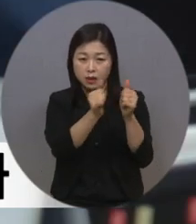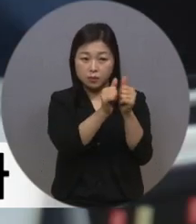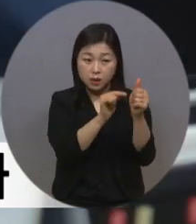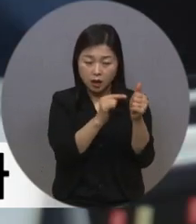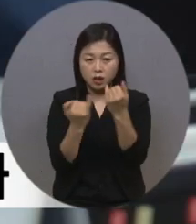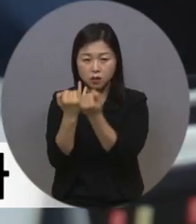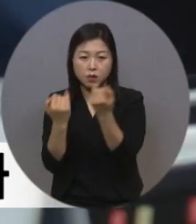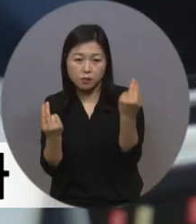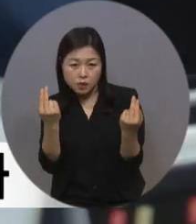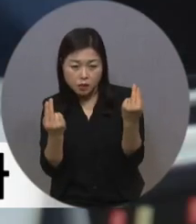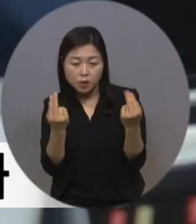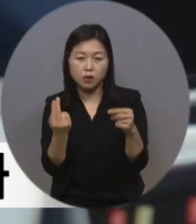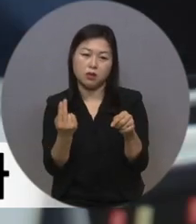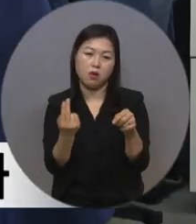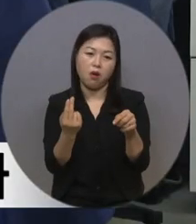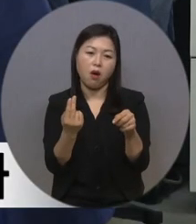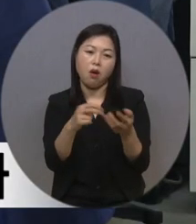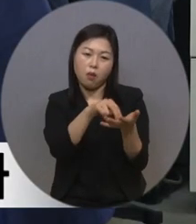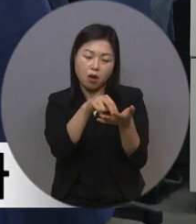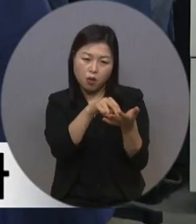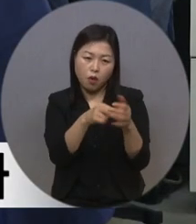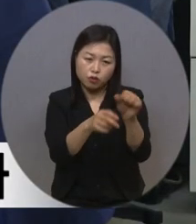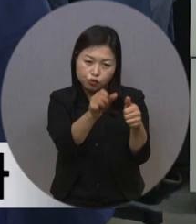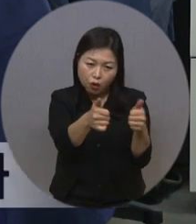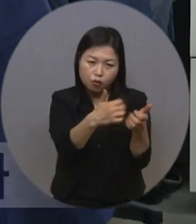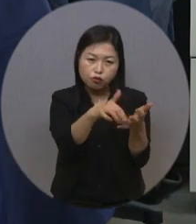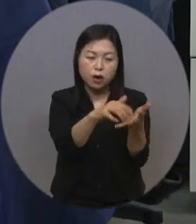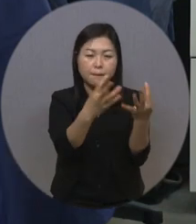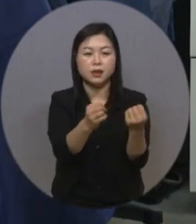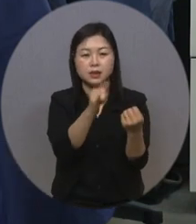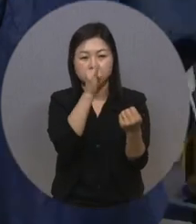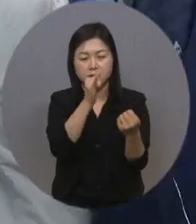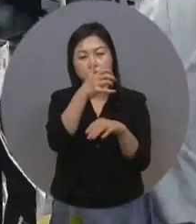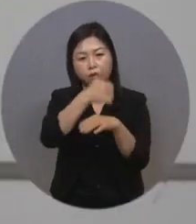비해 고독사에 취약한 것으로 확인됐다고 분석했습니다.